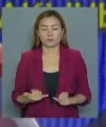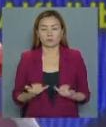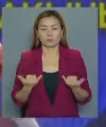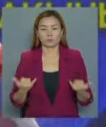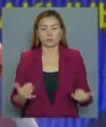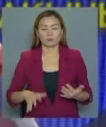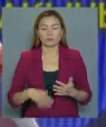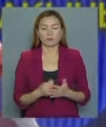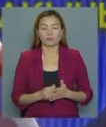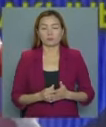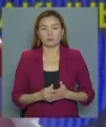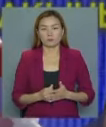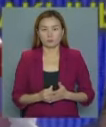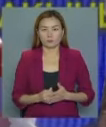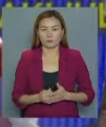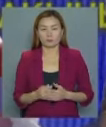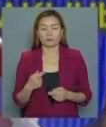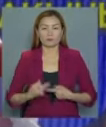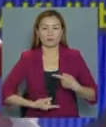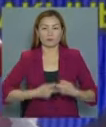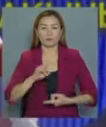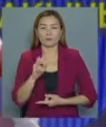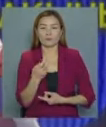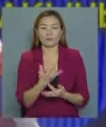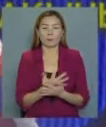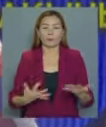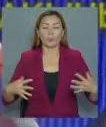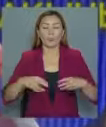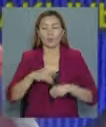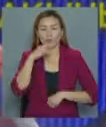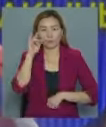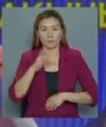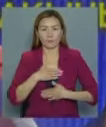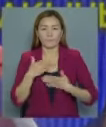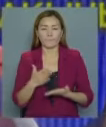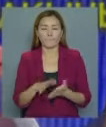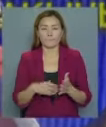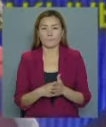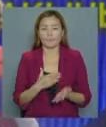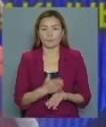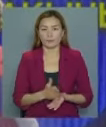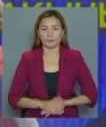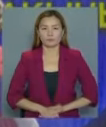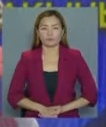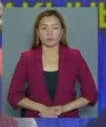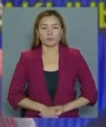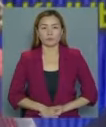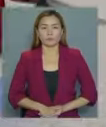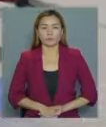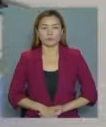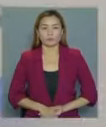күнге дейін де осы ұлттардың барлығы да қазақ халқына әлгінгі дейін мұн алғыс айтып жүр.